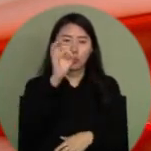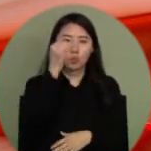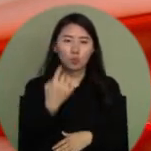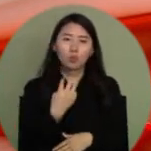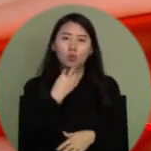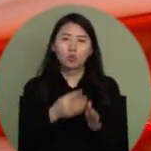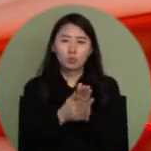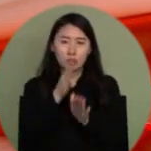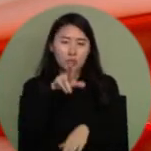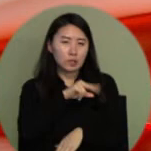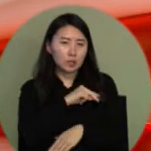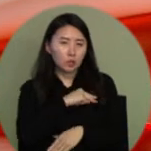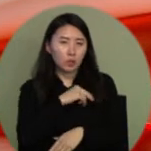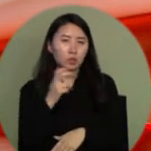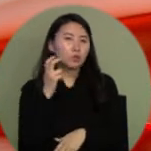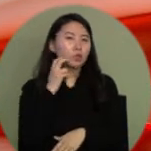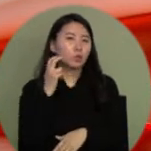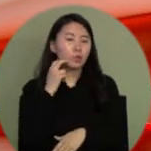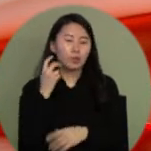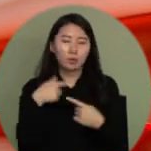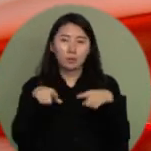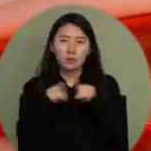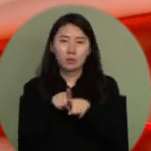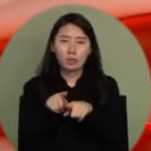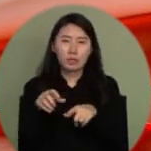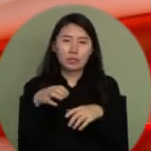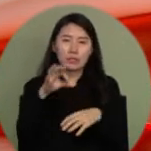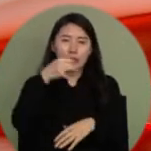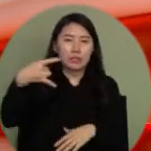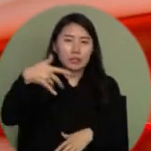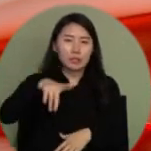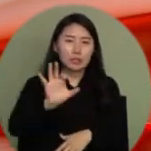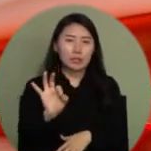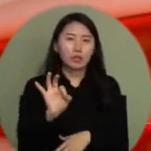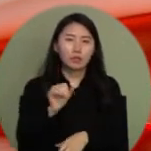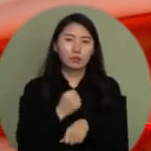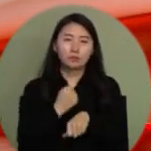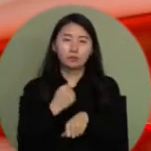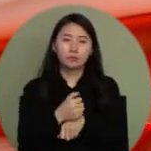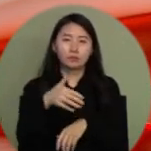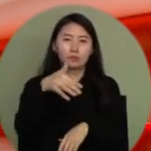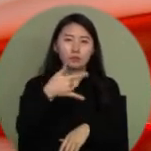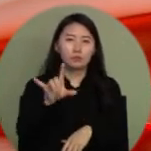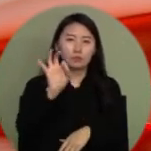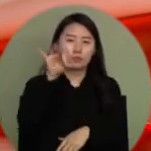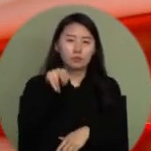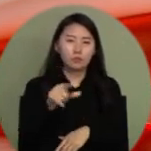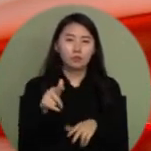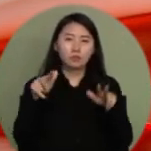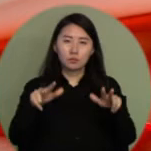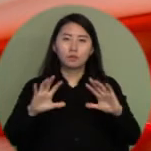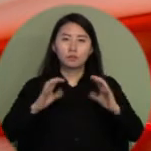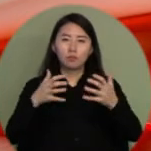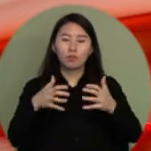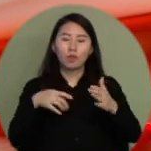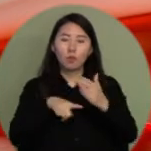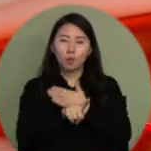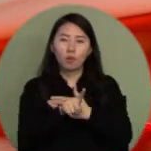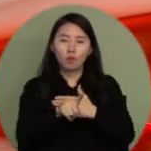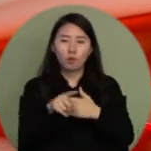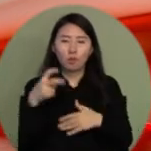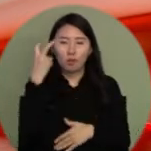서울시의회 의원과 송파구 이 회의장을 지냈습니다 채연 예비후보는 현재 국제외교안보포럼